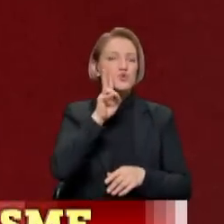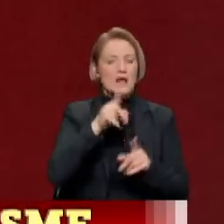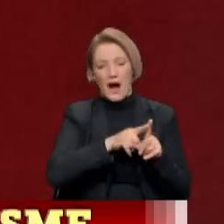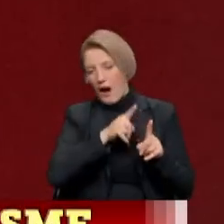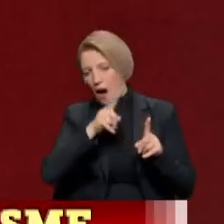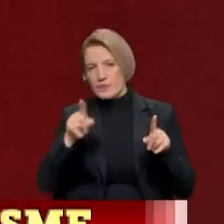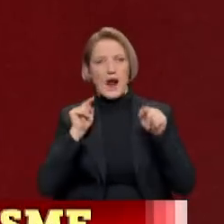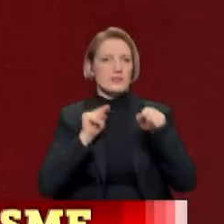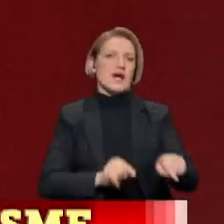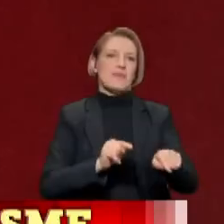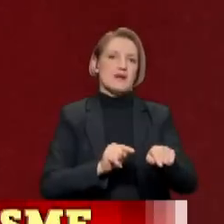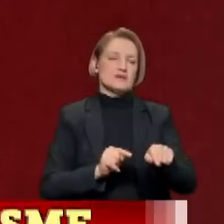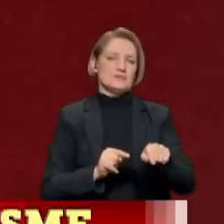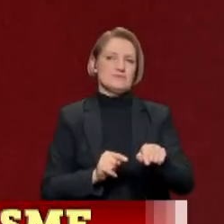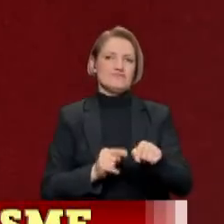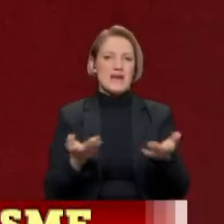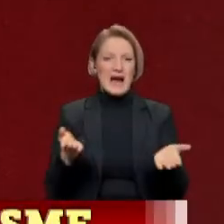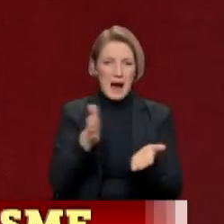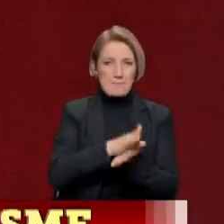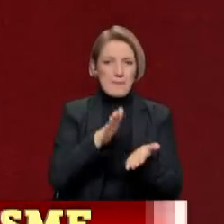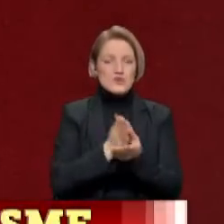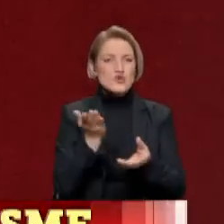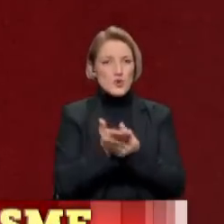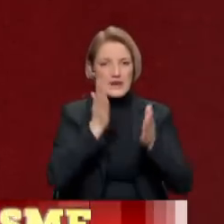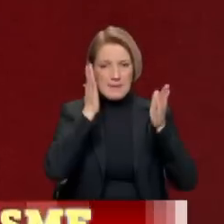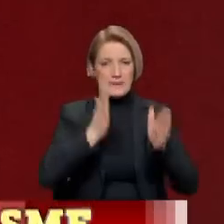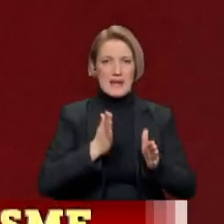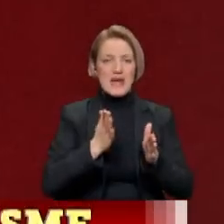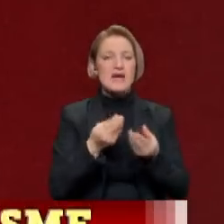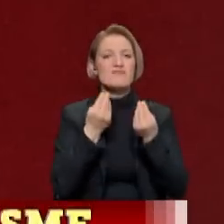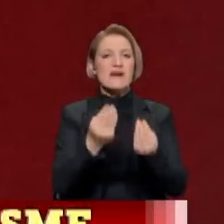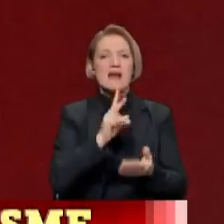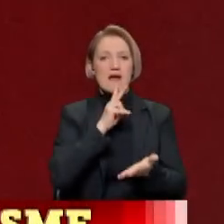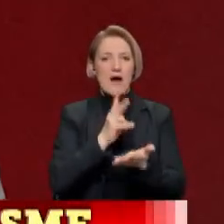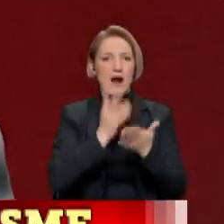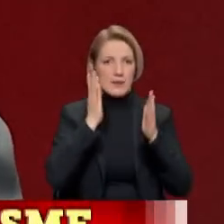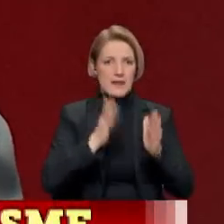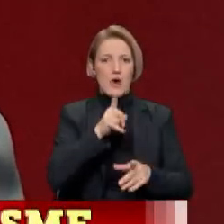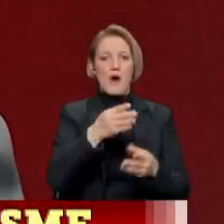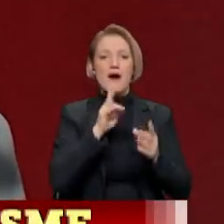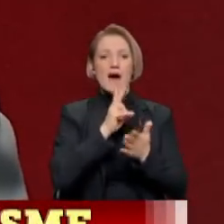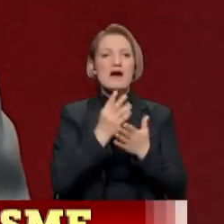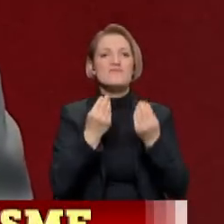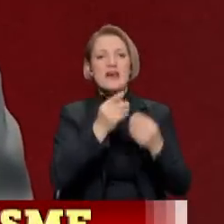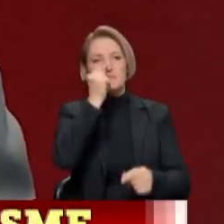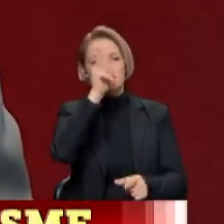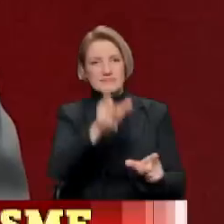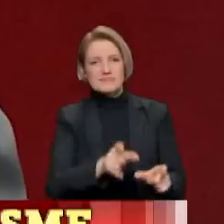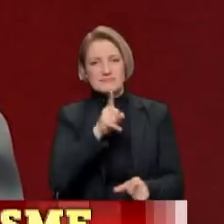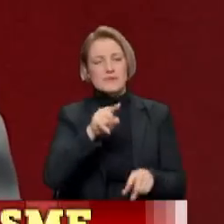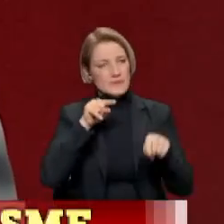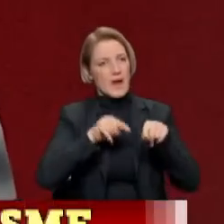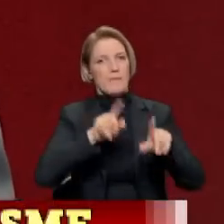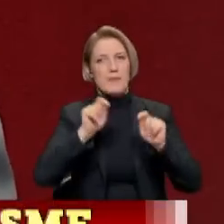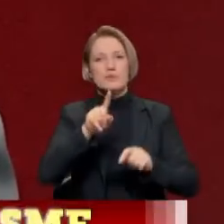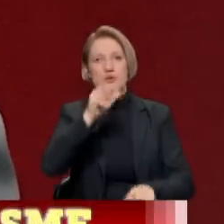takip eder. Her şeyi. Kapanmış dosyaları bile. Verilen kararları bile. O kararları verenleri de. Hukuk her şeyi takip